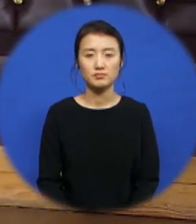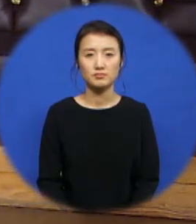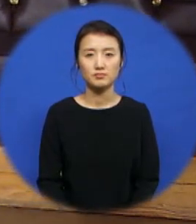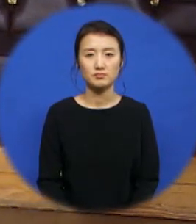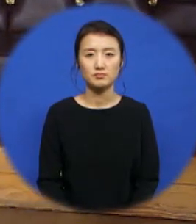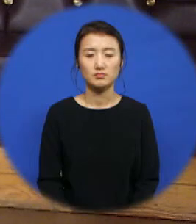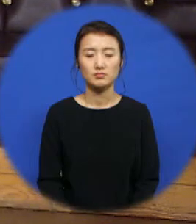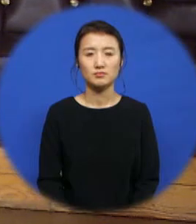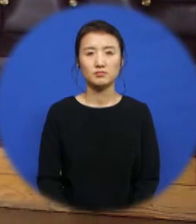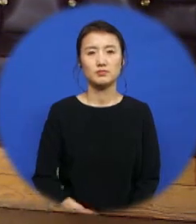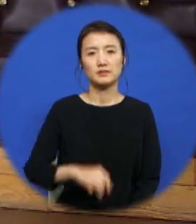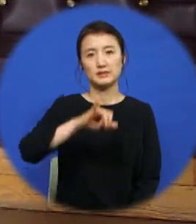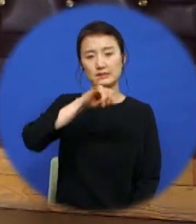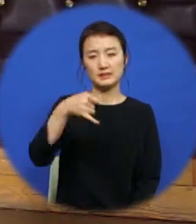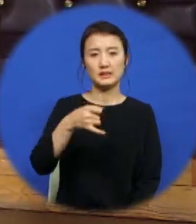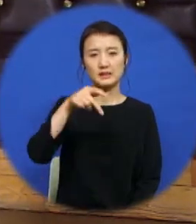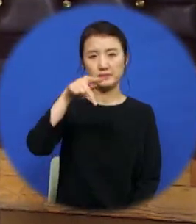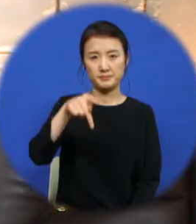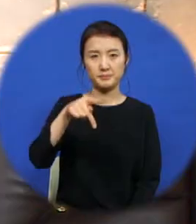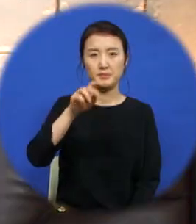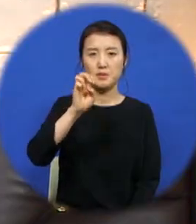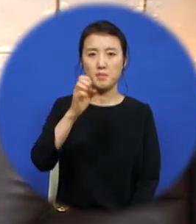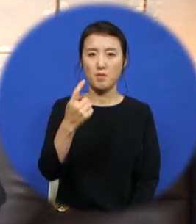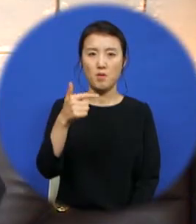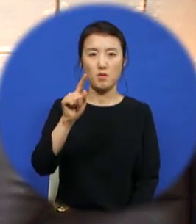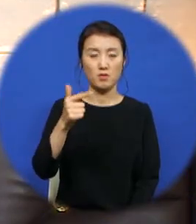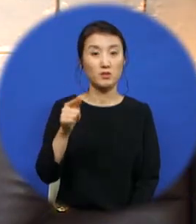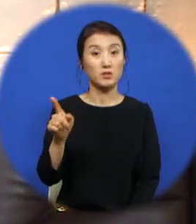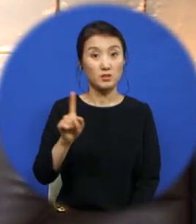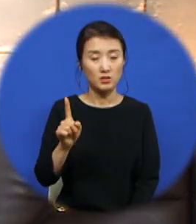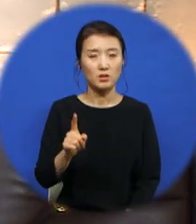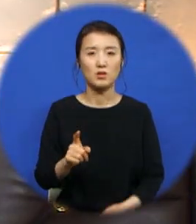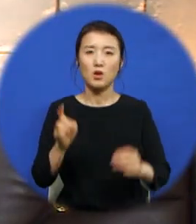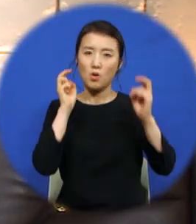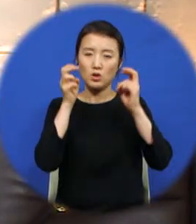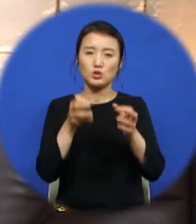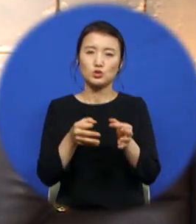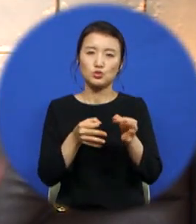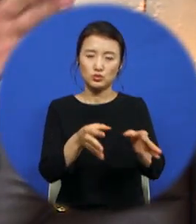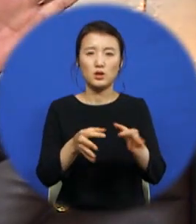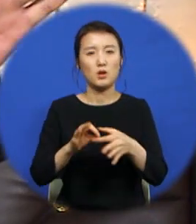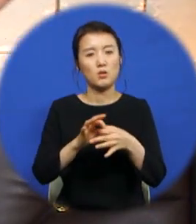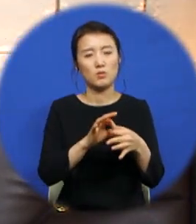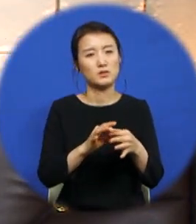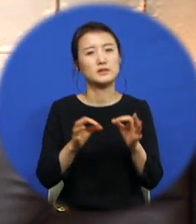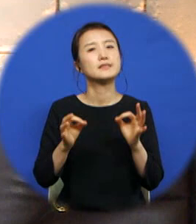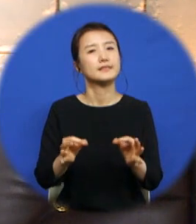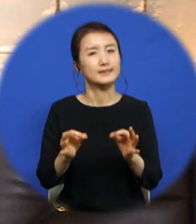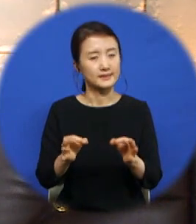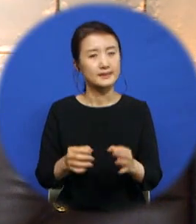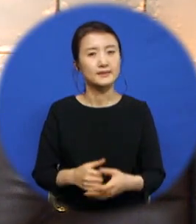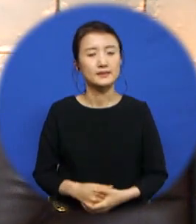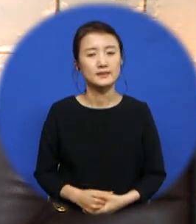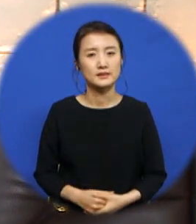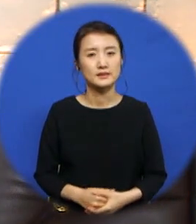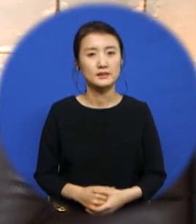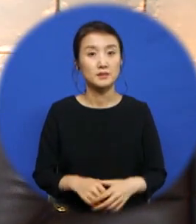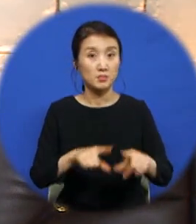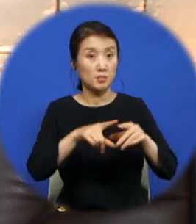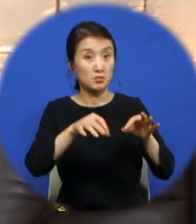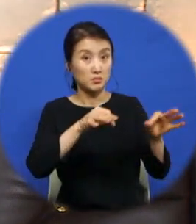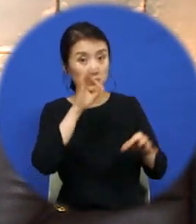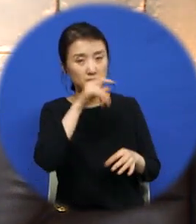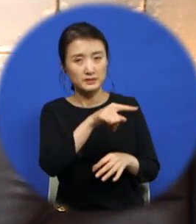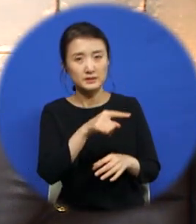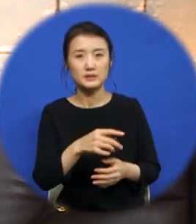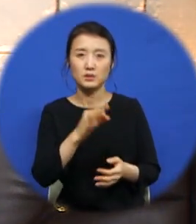모간 이란 회사는 이제 회사를 사고파는 투자은행 이라고 합니다 여러분 우리가 시중에서 보는 것은 상업 원행 입니다